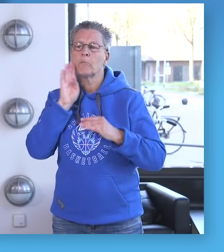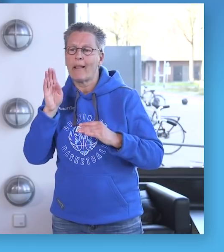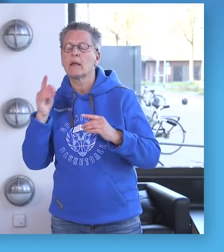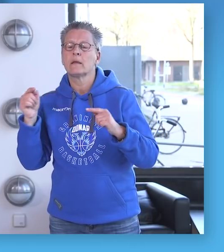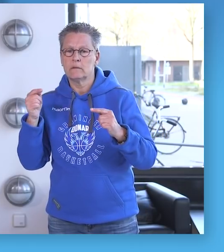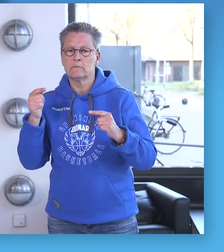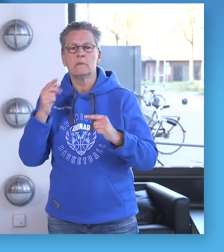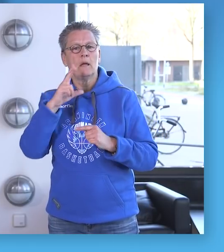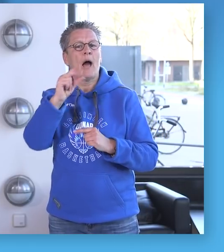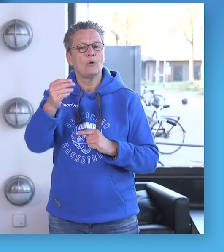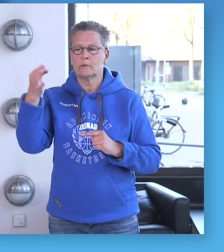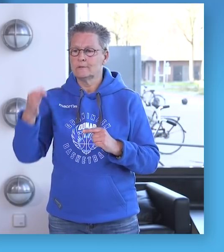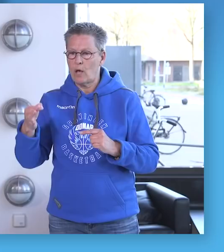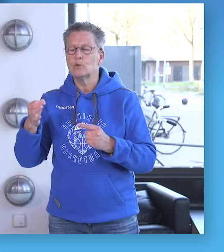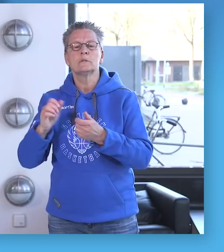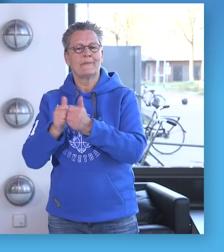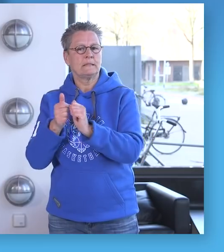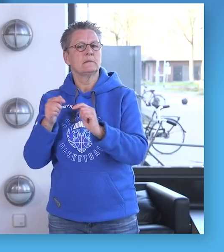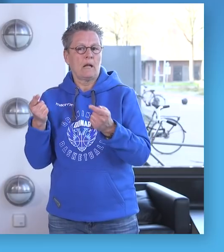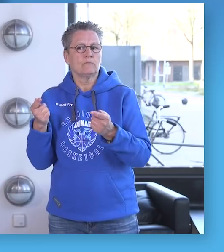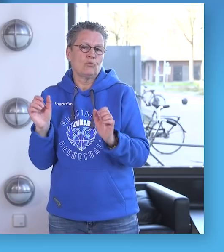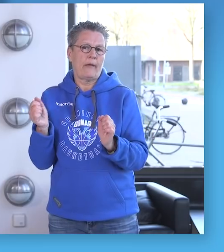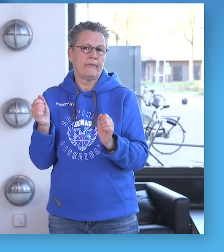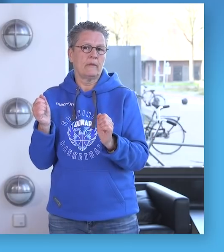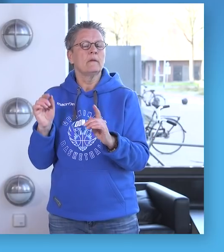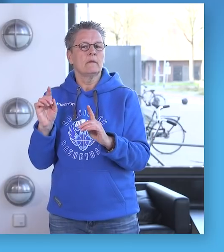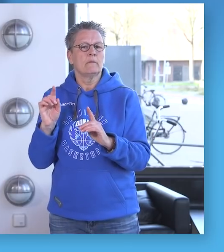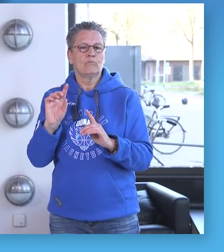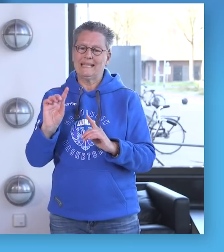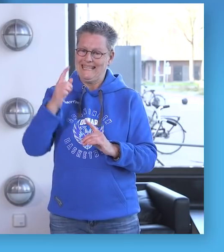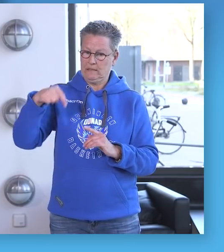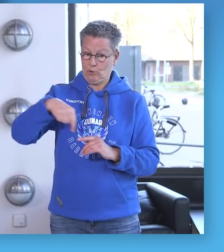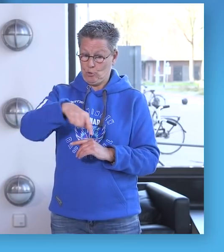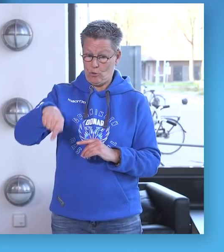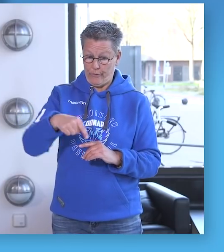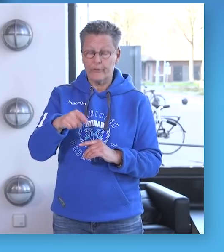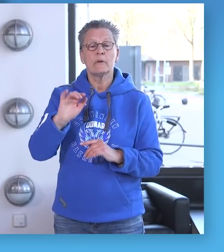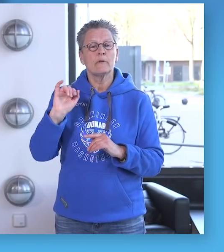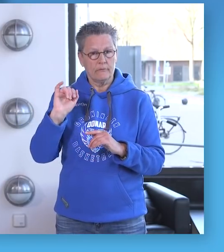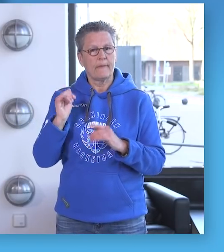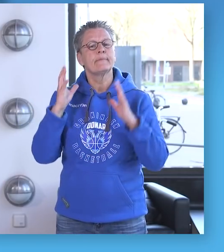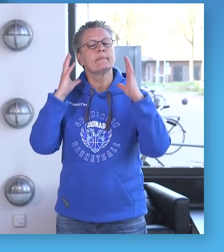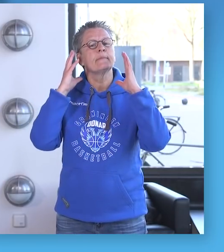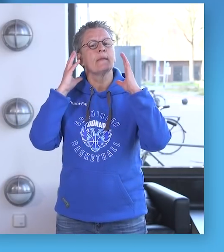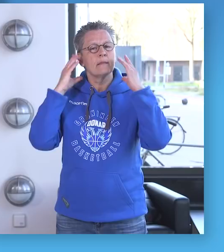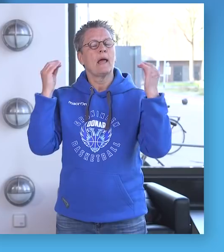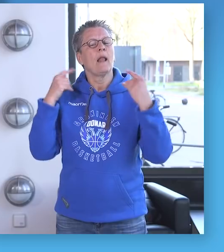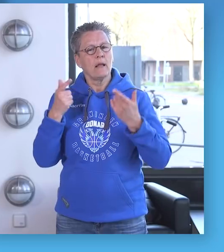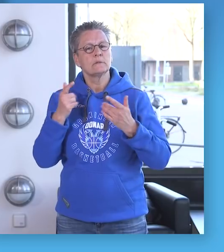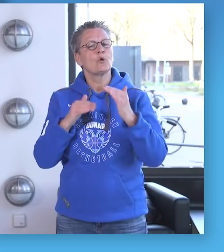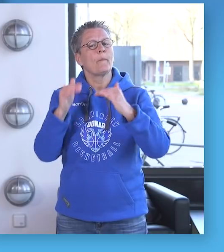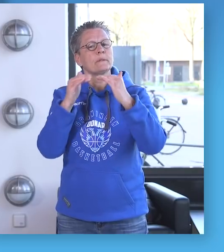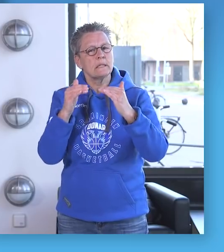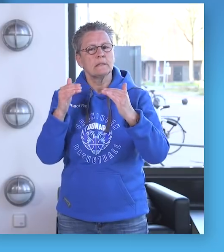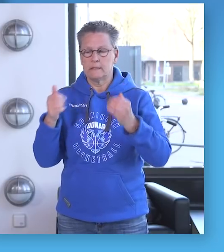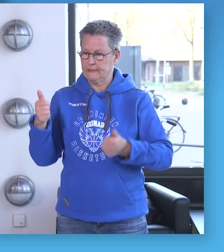uit- en thuiswedstrijd, zodat de eerste... Eigenlijk een soort eerste ronde van de Nederlandse competitie wordt ingevuld met een competitie tussen de